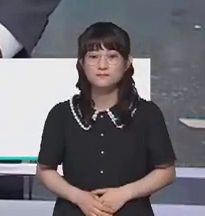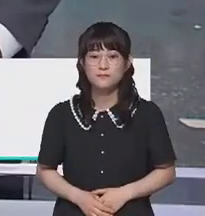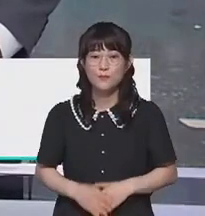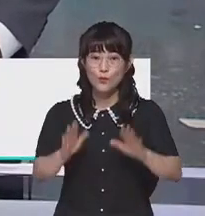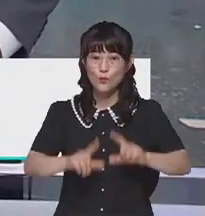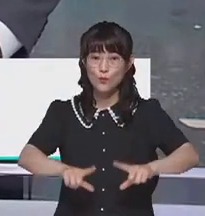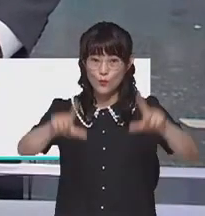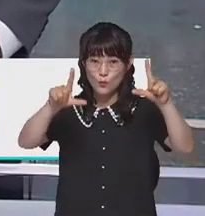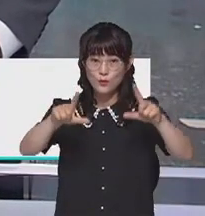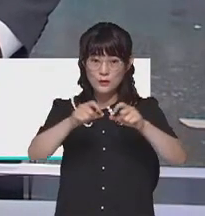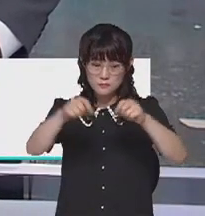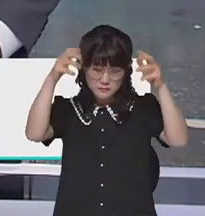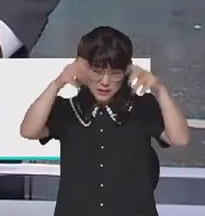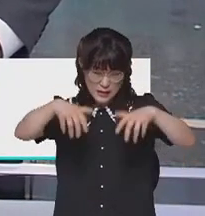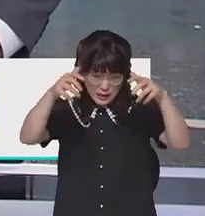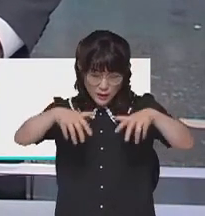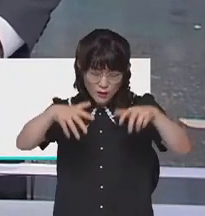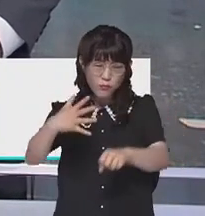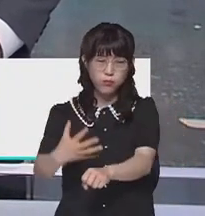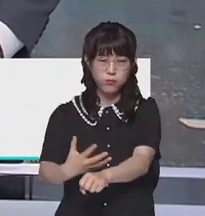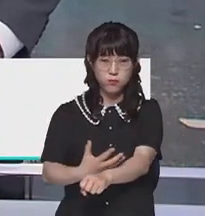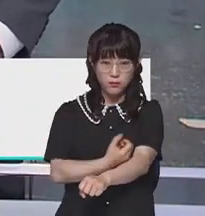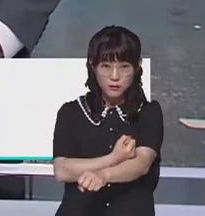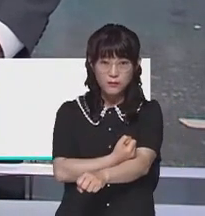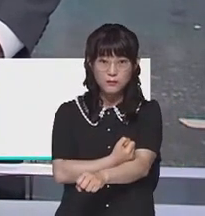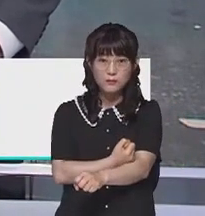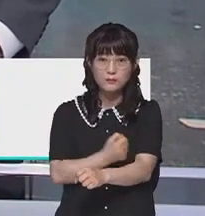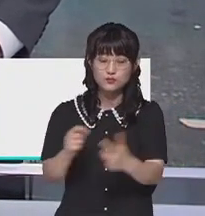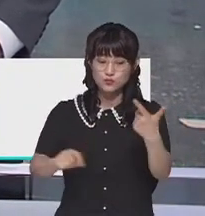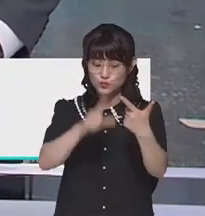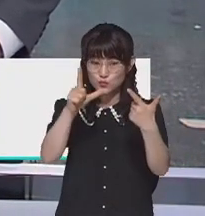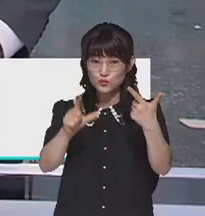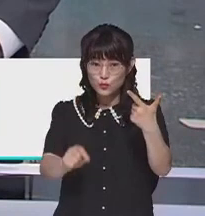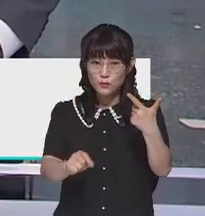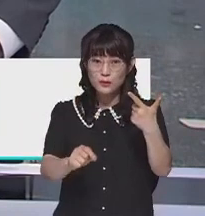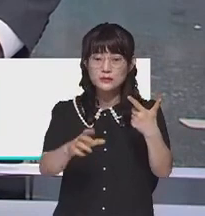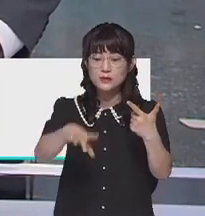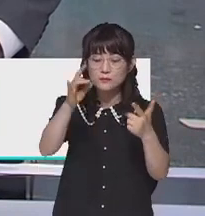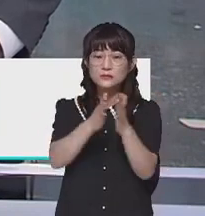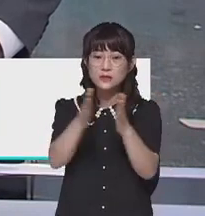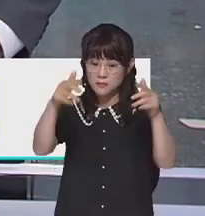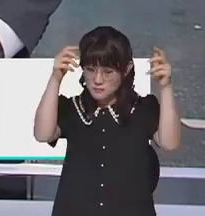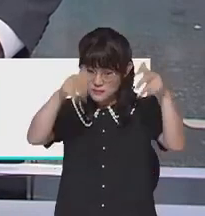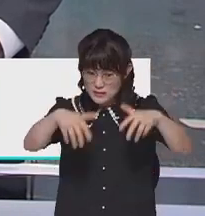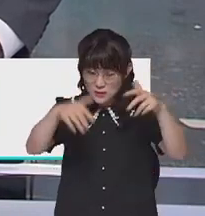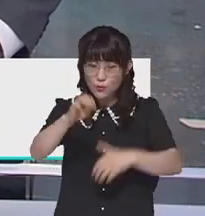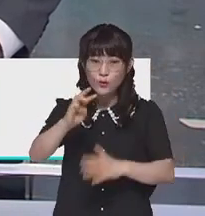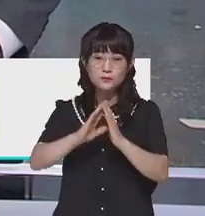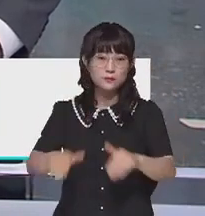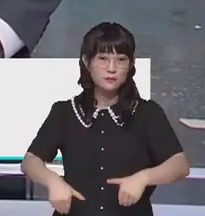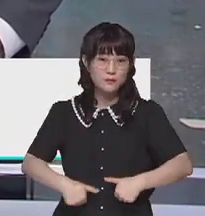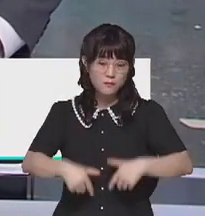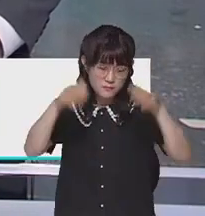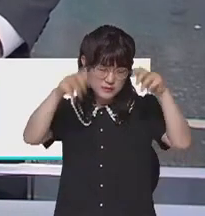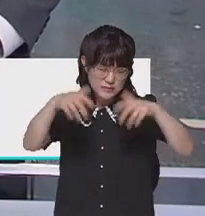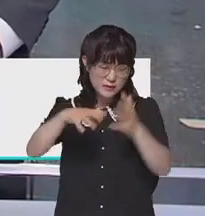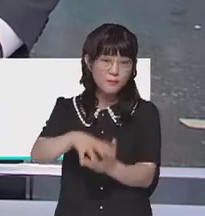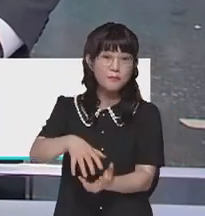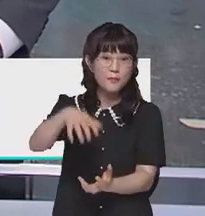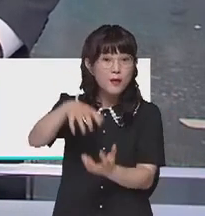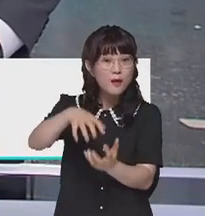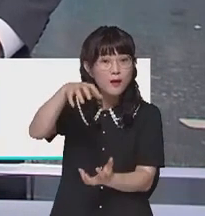올해 장마의 기세가 심상치 않습니다 지난달 말 처음 시작된 이후 광주와 전남지역에도 많은 양의 비가 내렸는데요